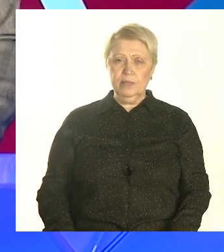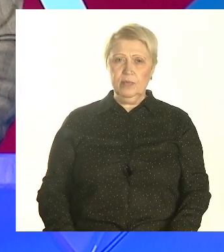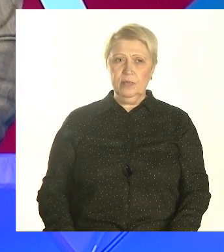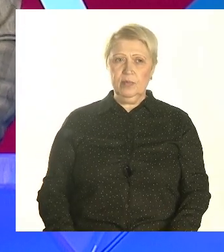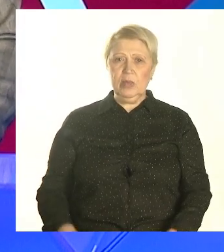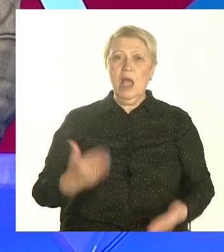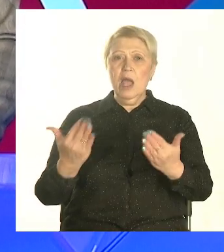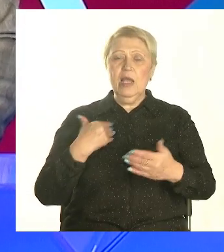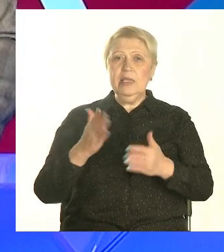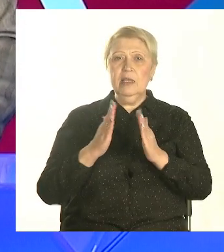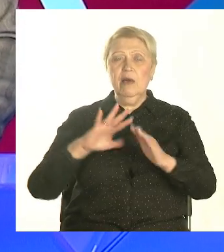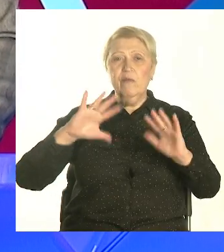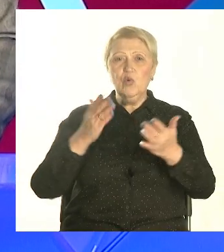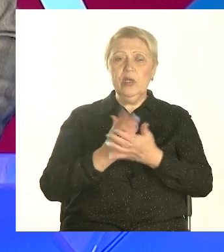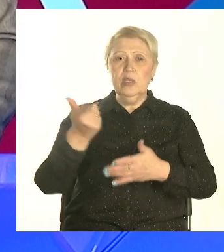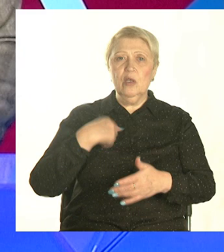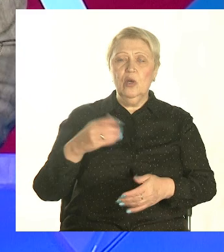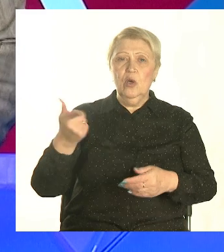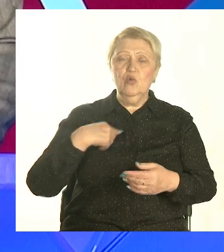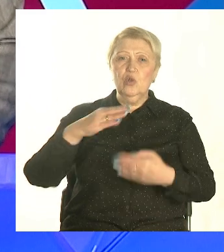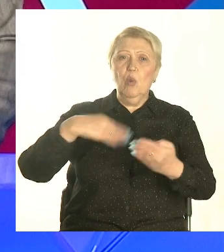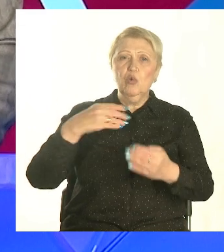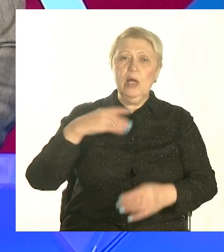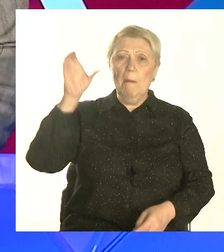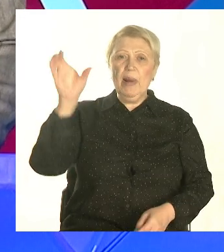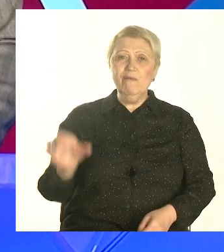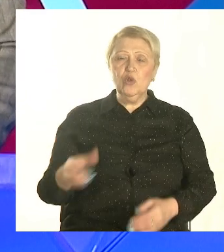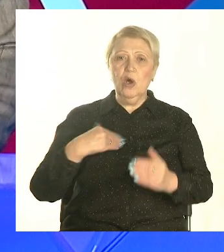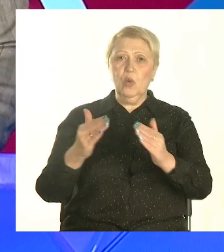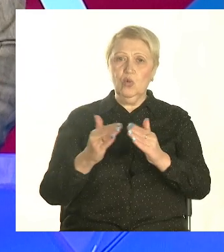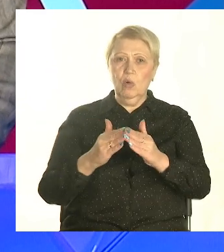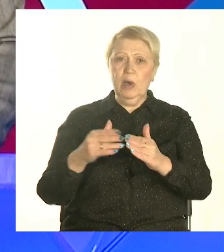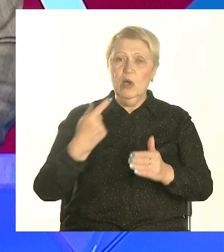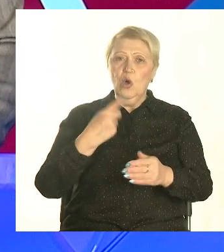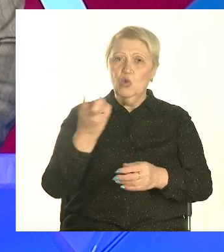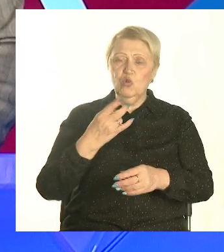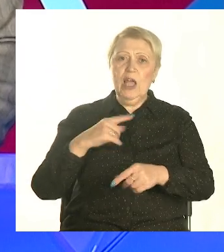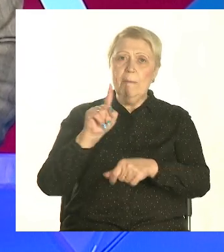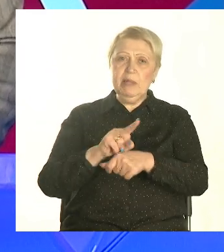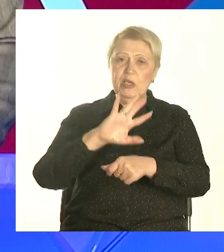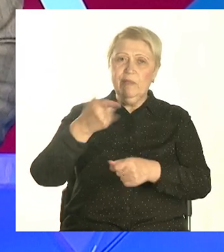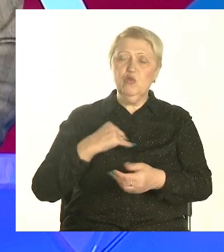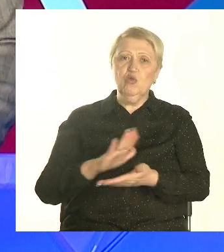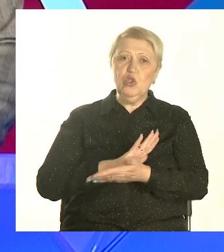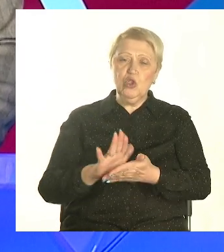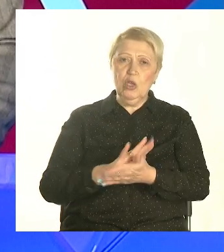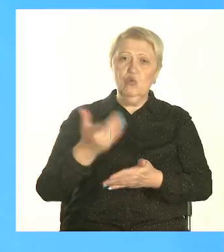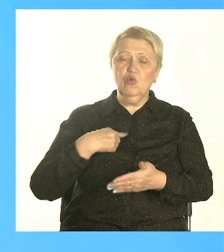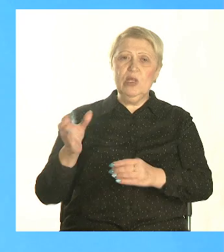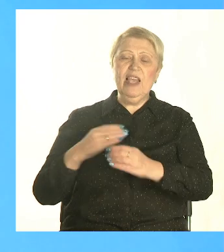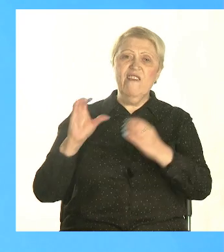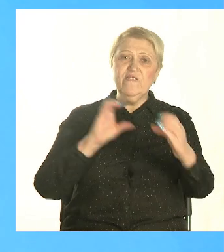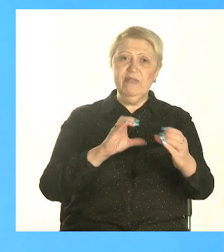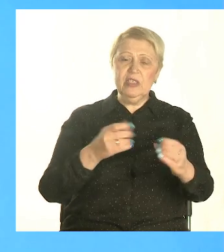если трубопровод в доме, то управляющая компания обязана обеспечивать чистоту этого. И чистоту. А вывоз мусора? Это